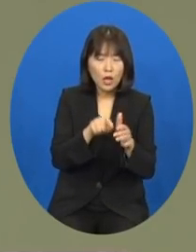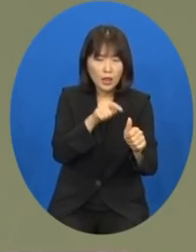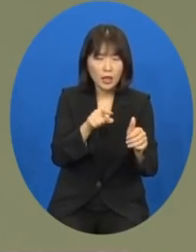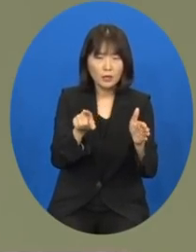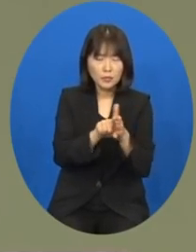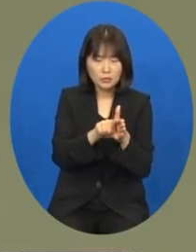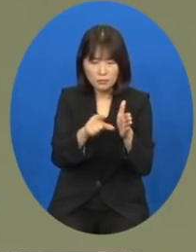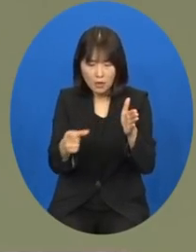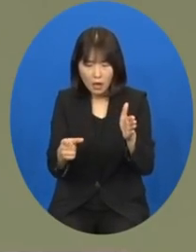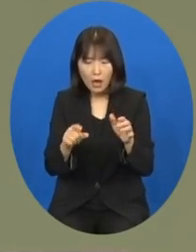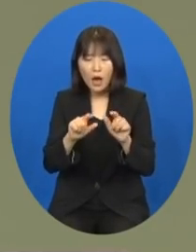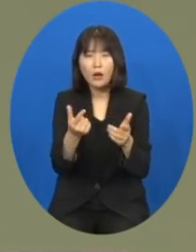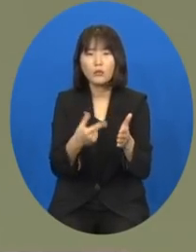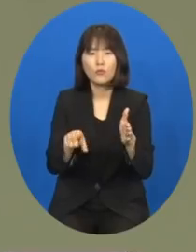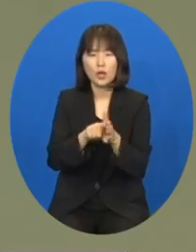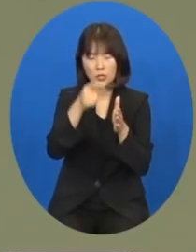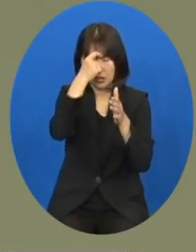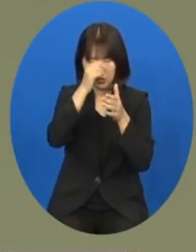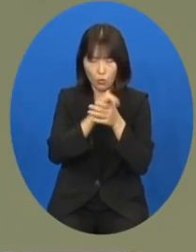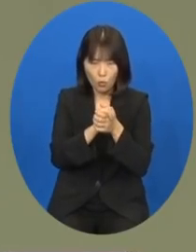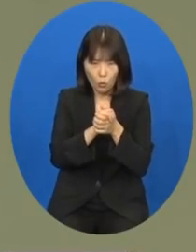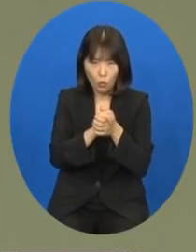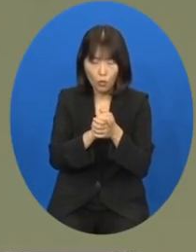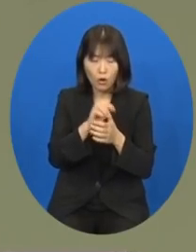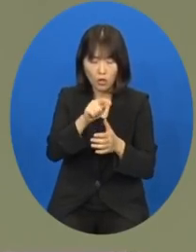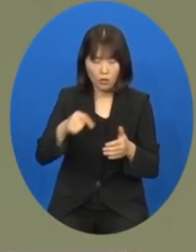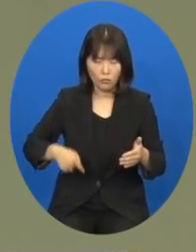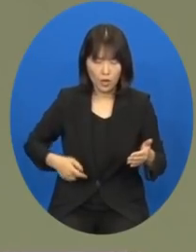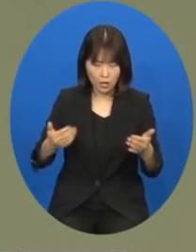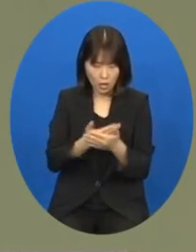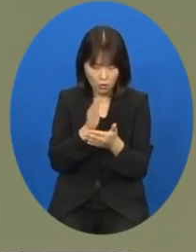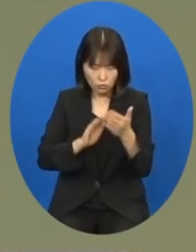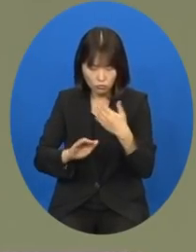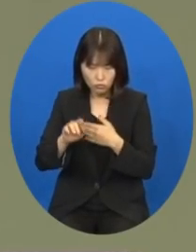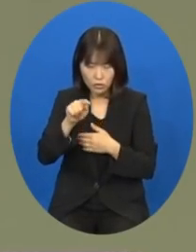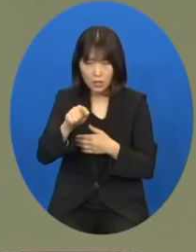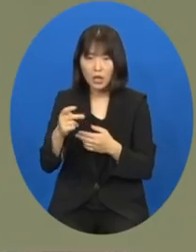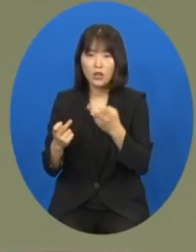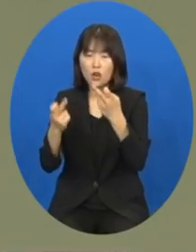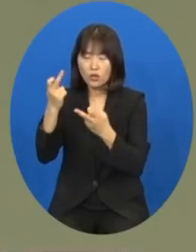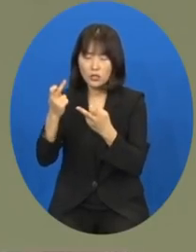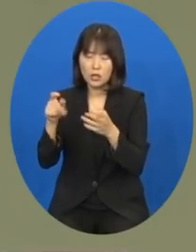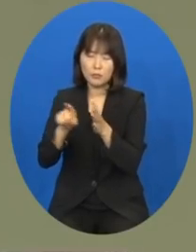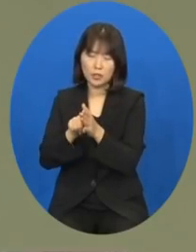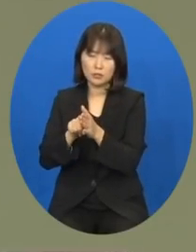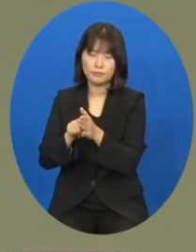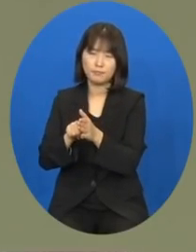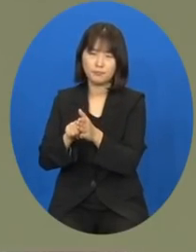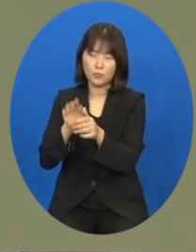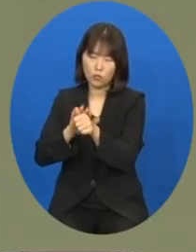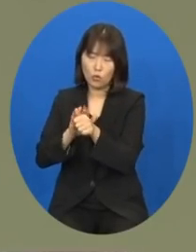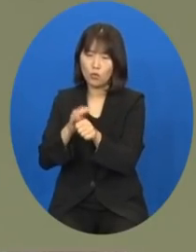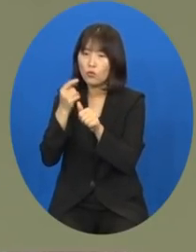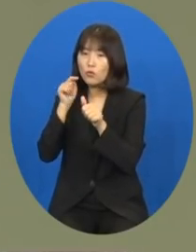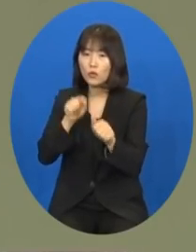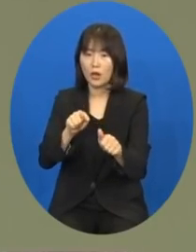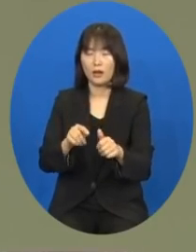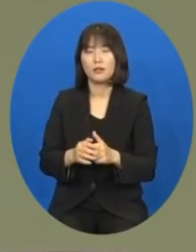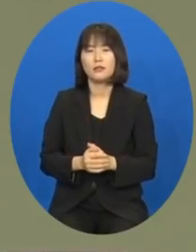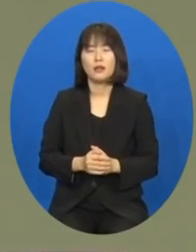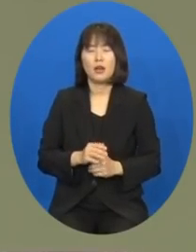않기를 기도해 온 논이 너는 돌이킬 후에 네 형제를 굳게 하라 아 주님이 나를 위해서 기도 하셨어 믿음이 떨어지지 않더라